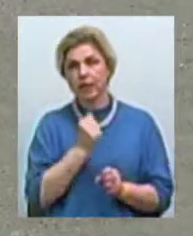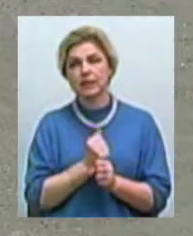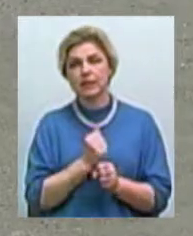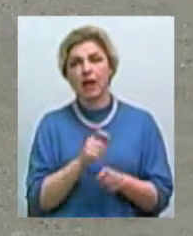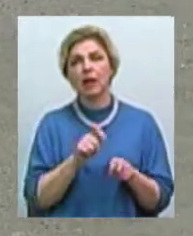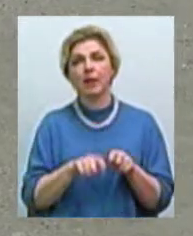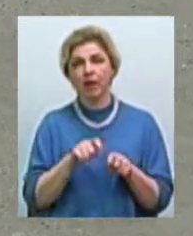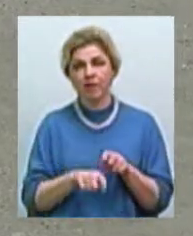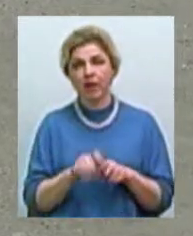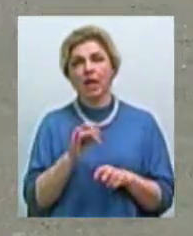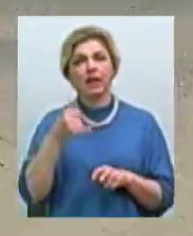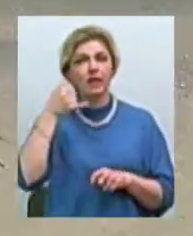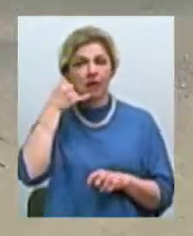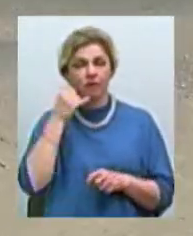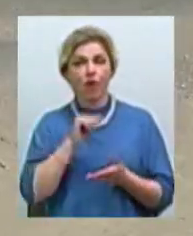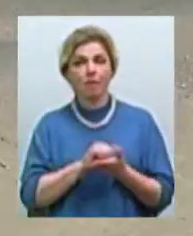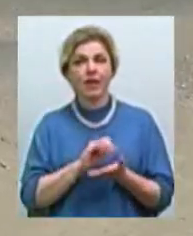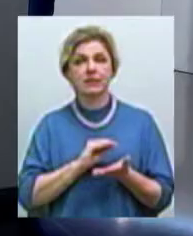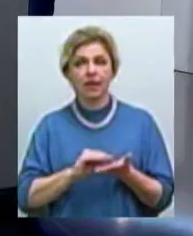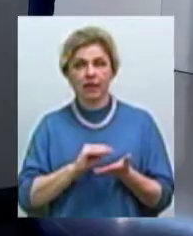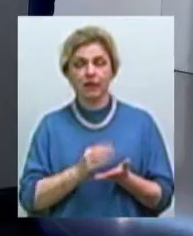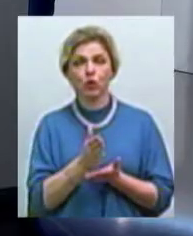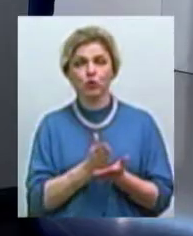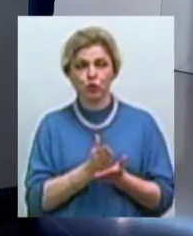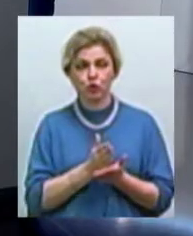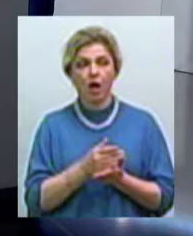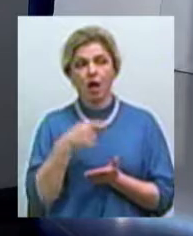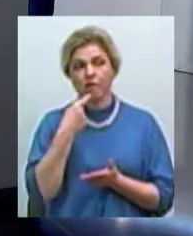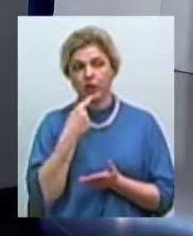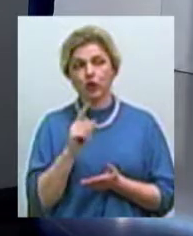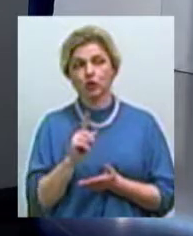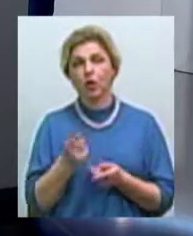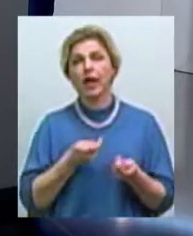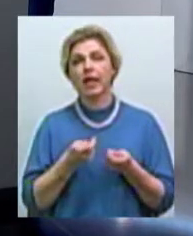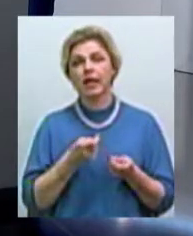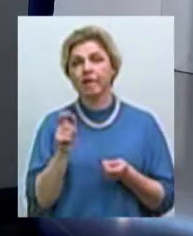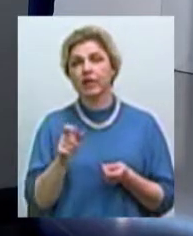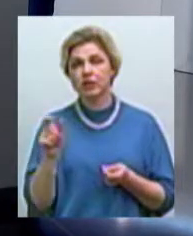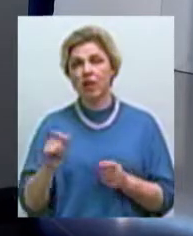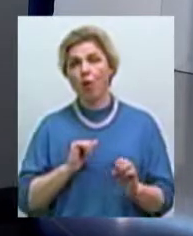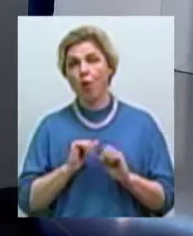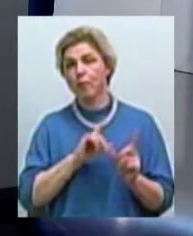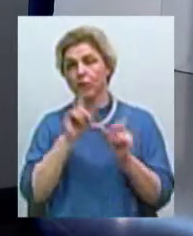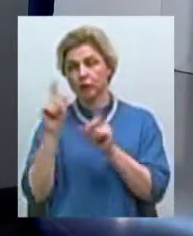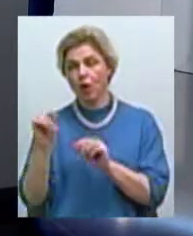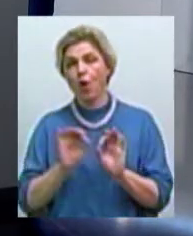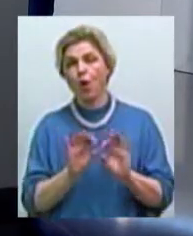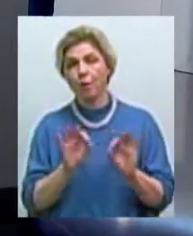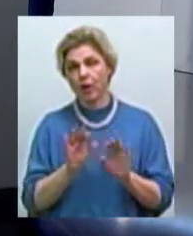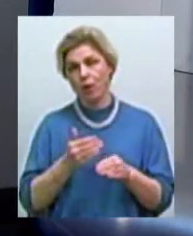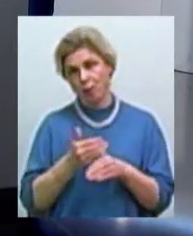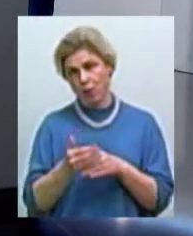на ГВК. Телефоном прес-секретарка служби Руслана Нанівська каже, керівництво у відрядженні коментуватимуть згодом.